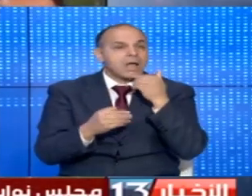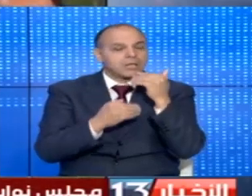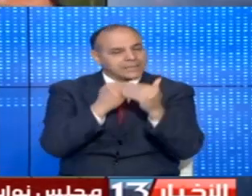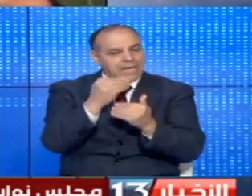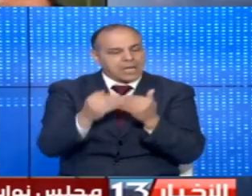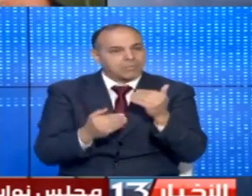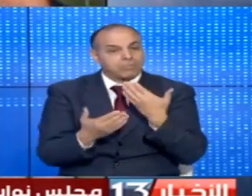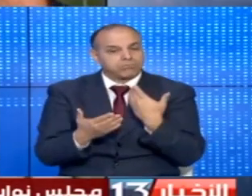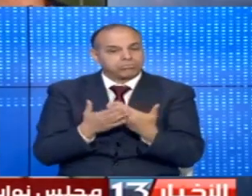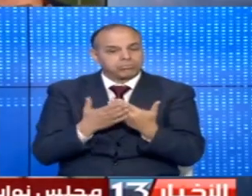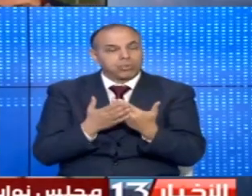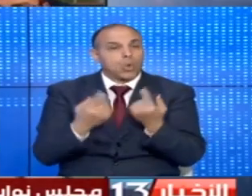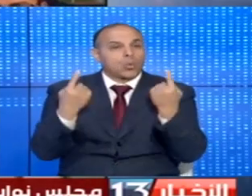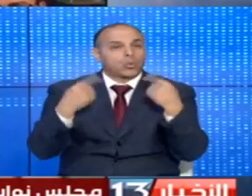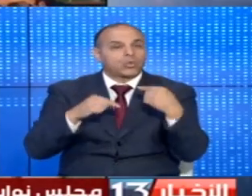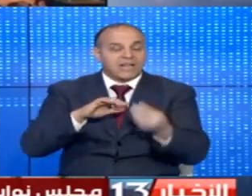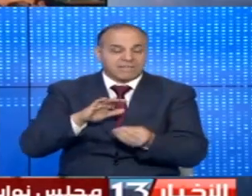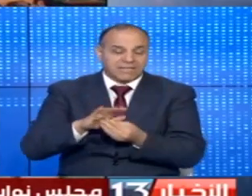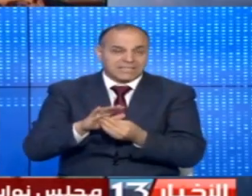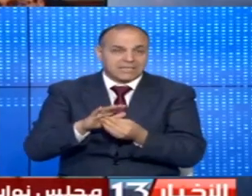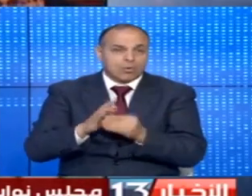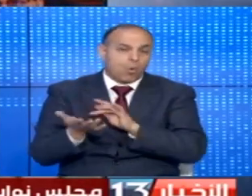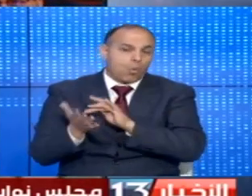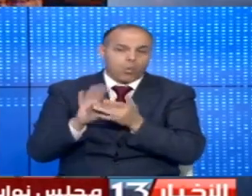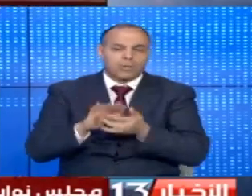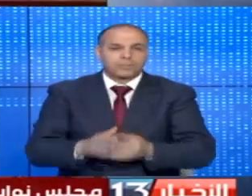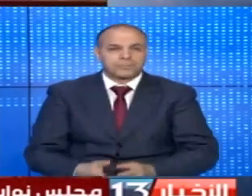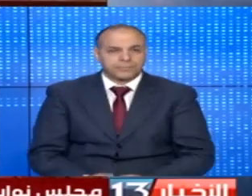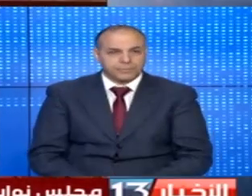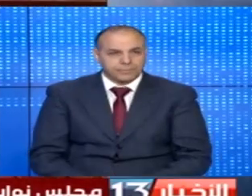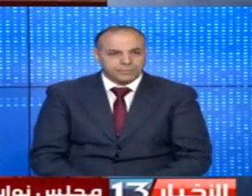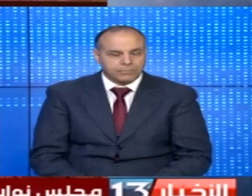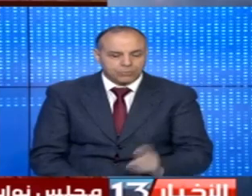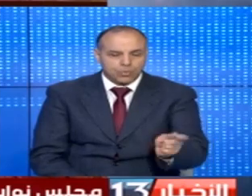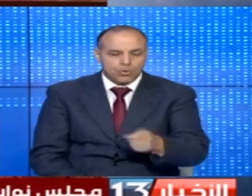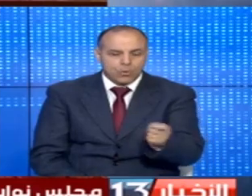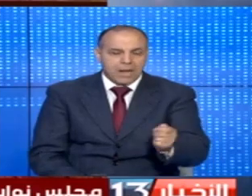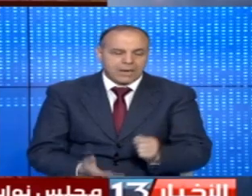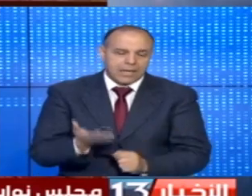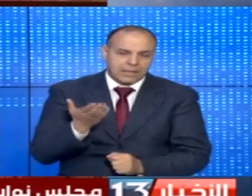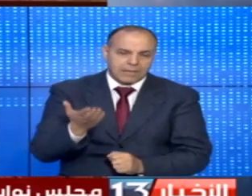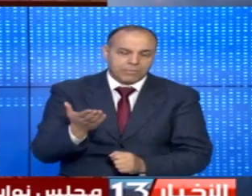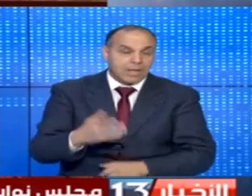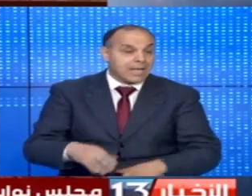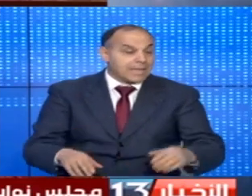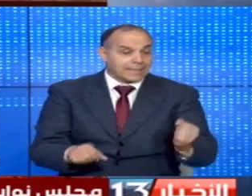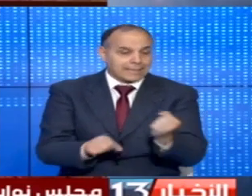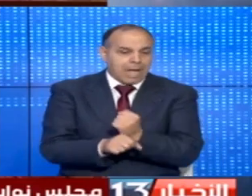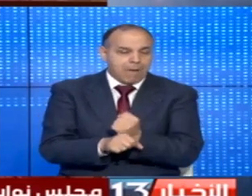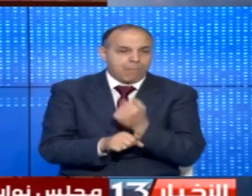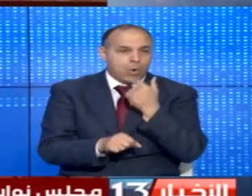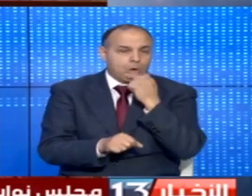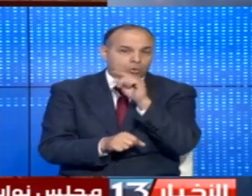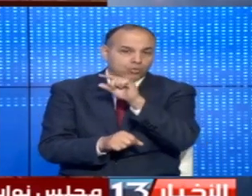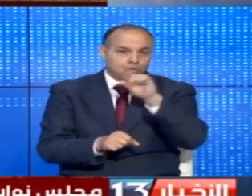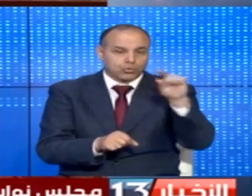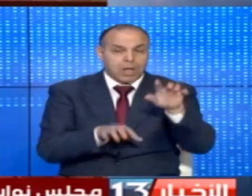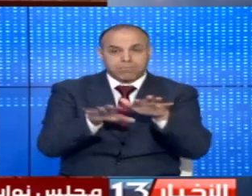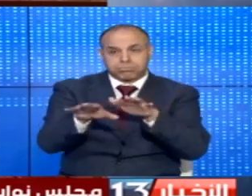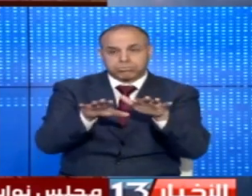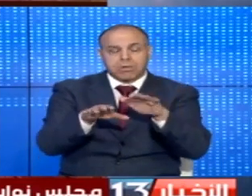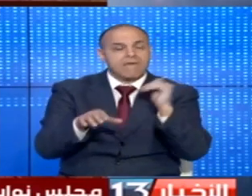ملموس في مكافحه الفساد بكل اشكاله وطبعا النهابه سنعمل على الاقرار جمله من الاجراءات